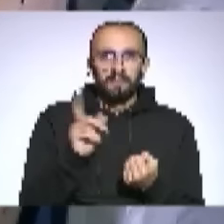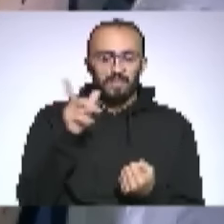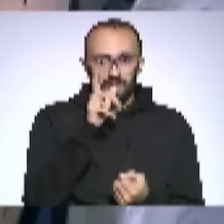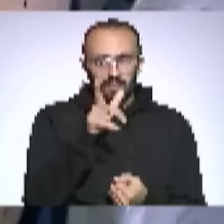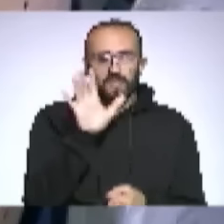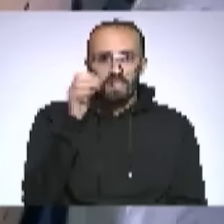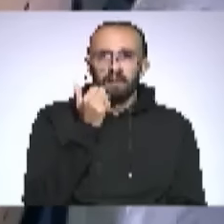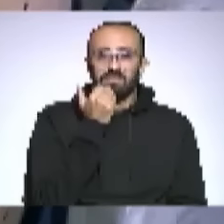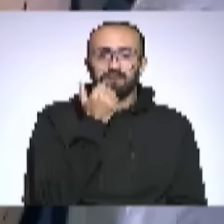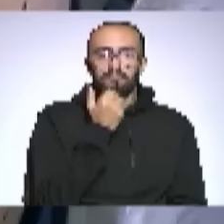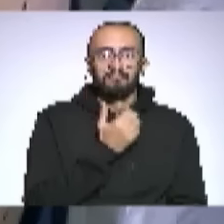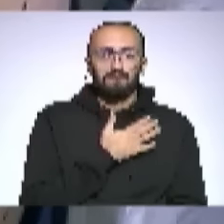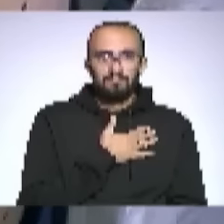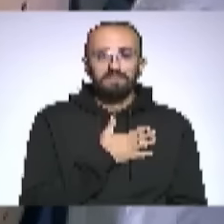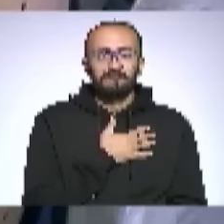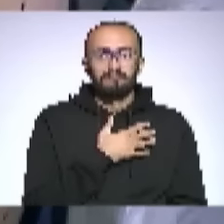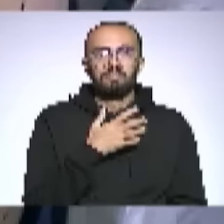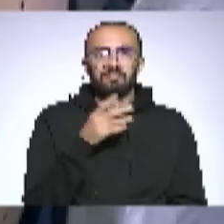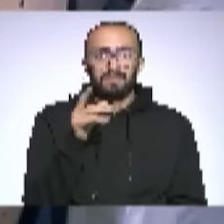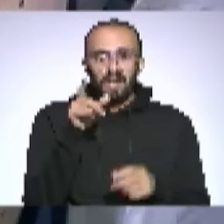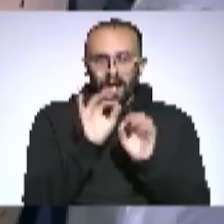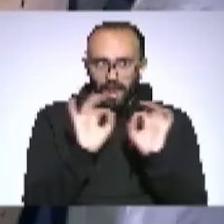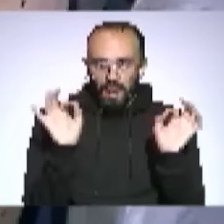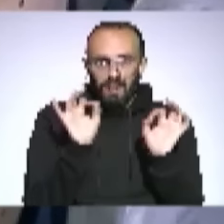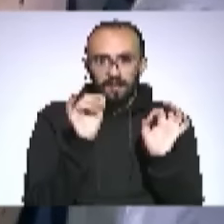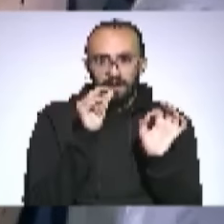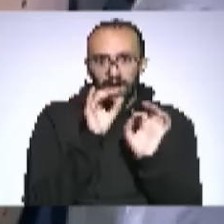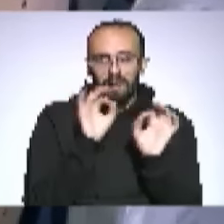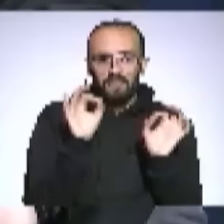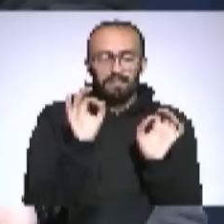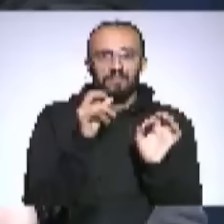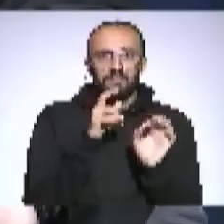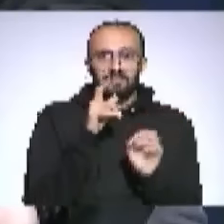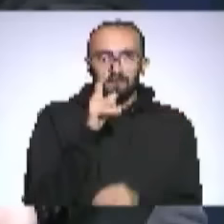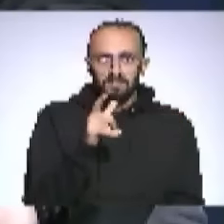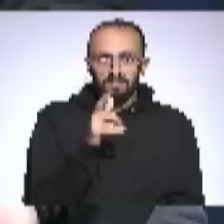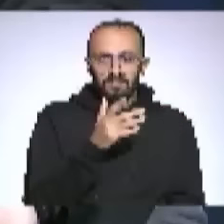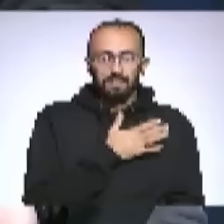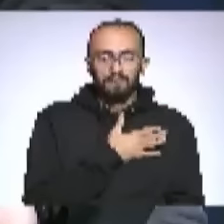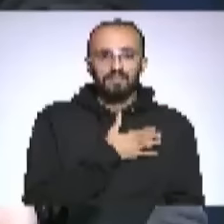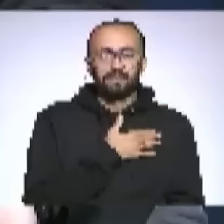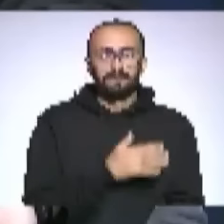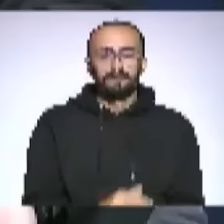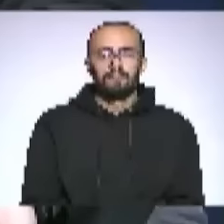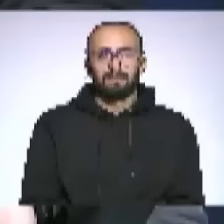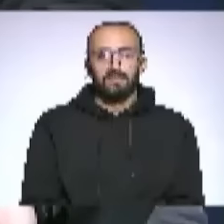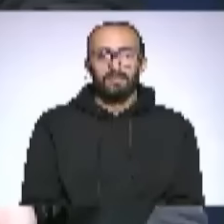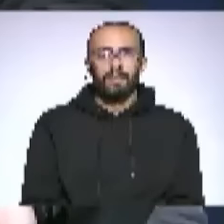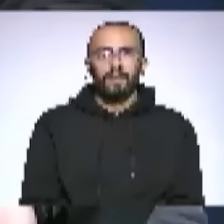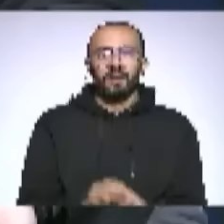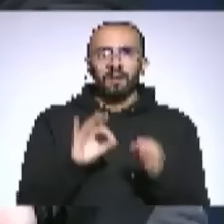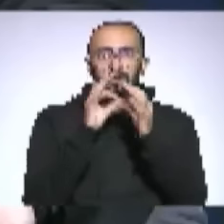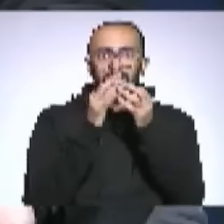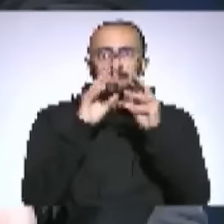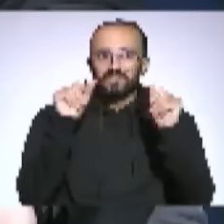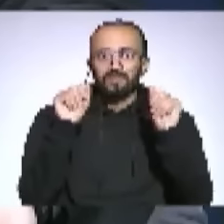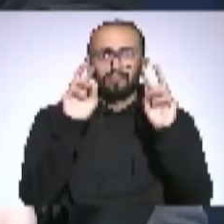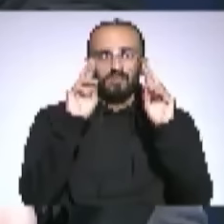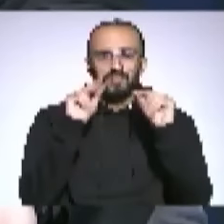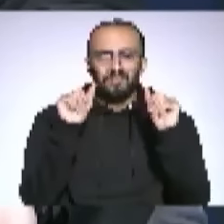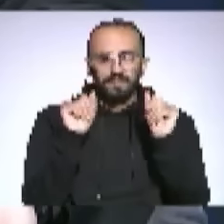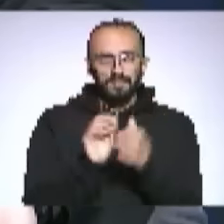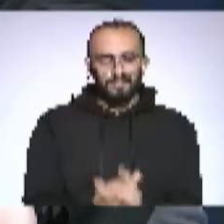وبتقرب بغلطها وده في حد ذاته بدايه حل المشكله ا وانا ارجو ان يعني ينسوا بقى القصه دي